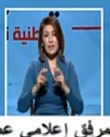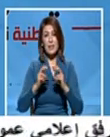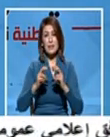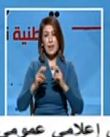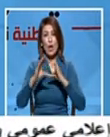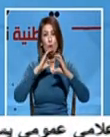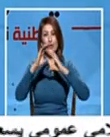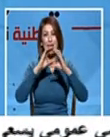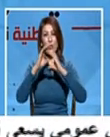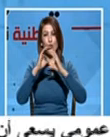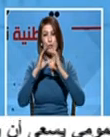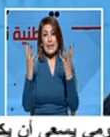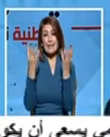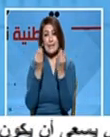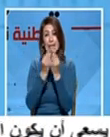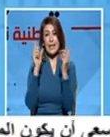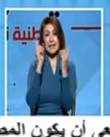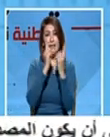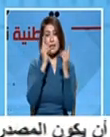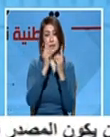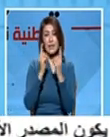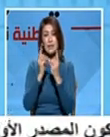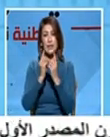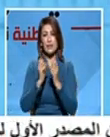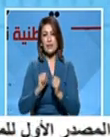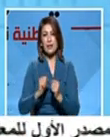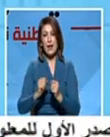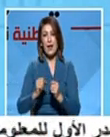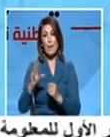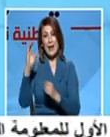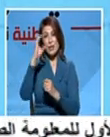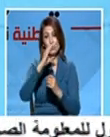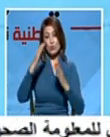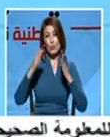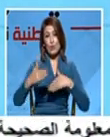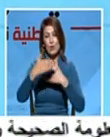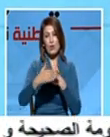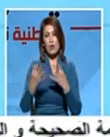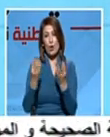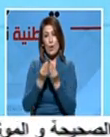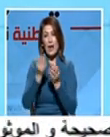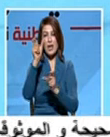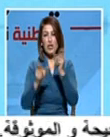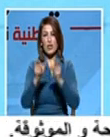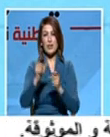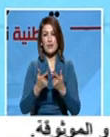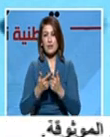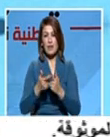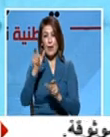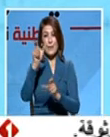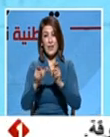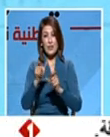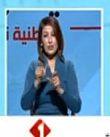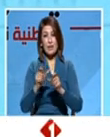بين المضمون الاجتماعي والصندوق. أيضا بالنسبة للفئة الخاصة عن المصابين